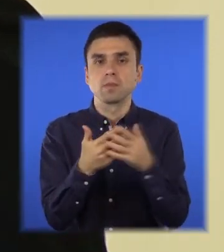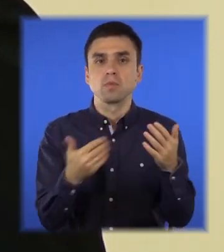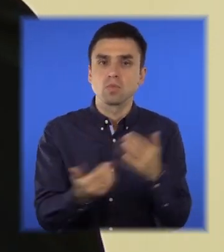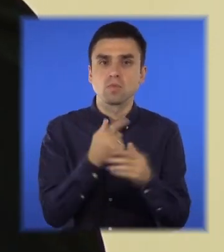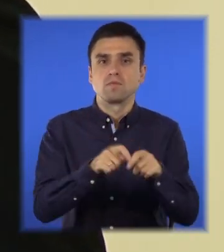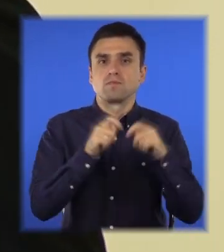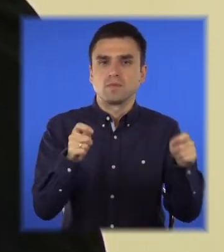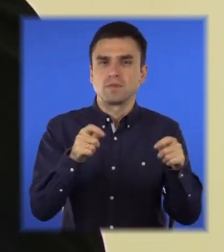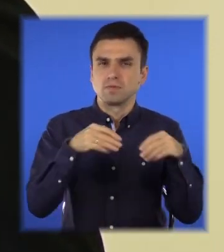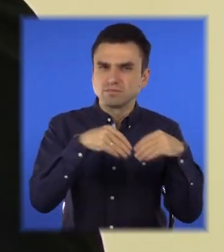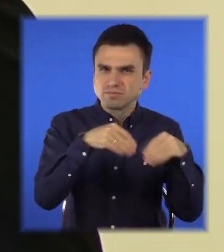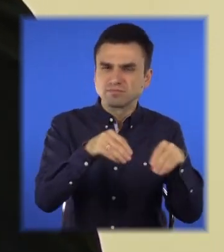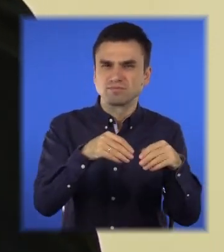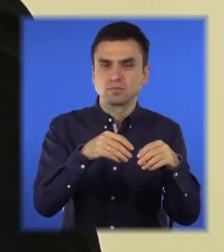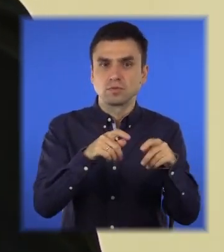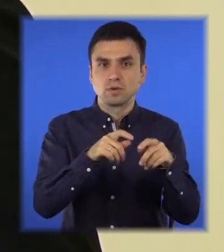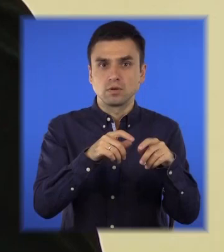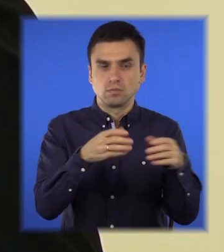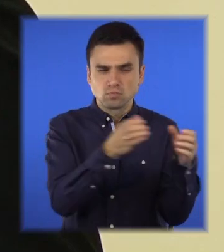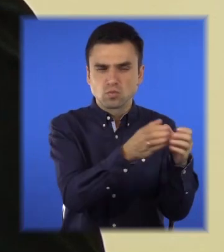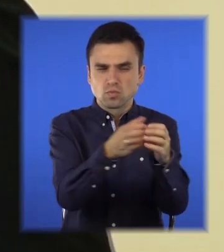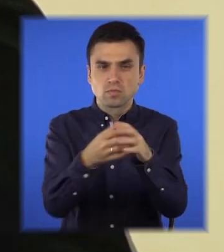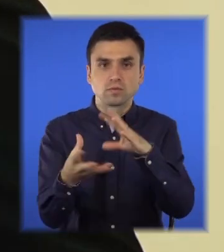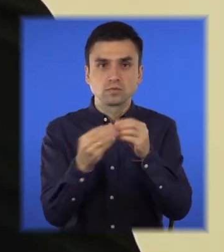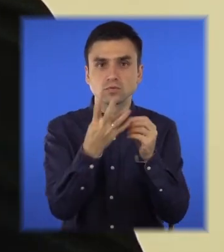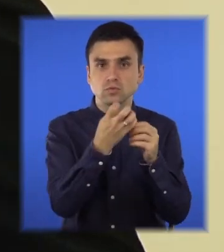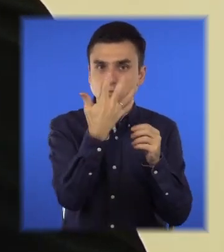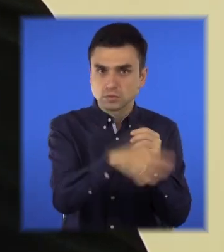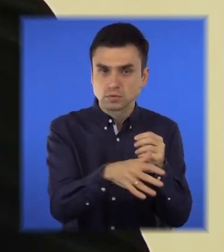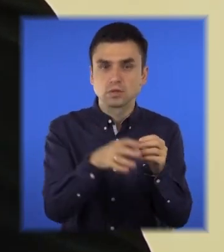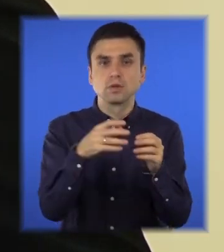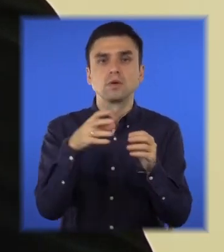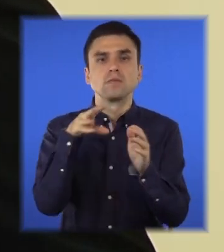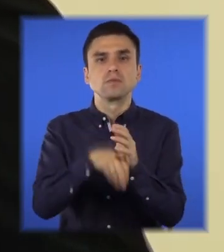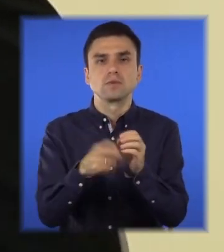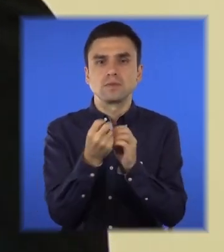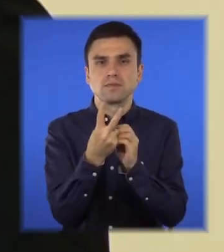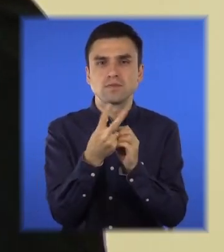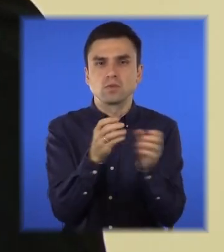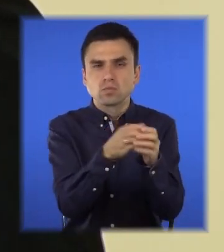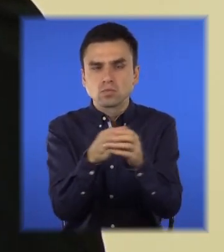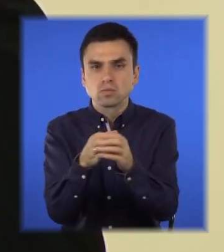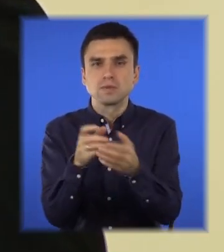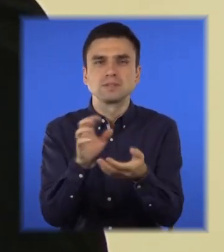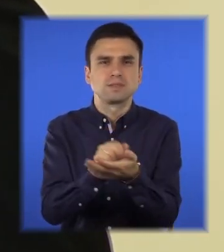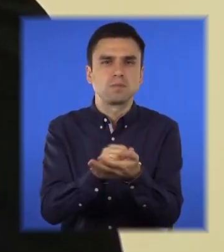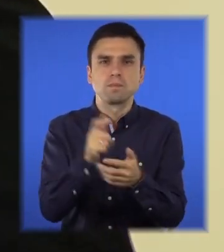фермерських господарств. Створено 12 кооперативів молочного і один новий кооператив плодово-ягідного